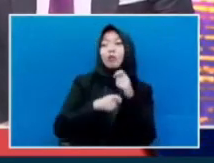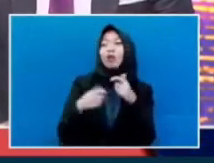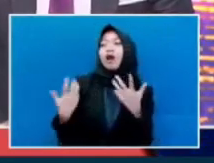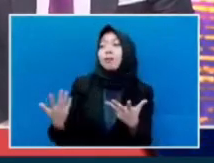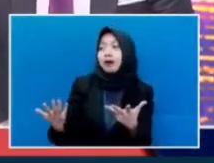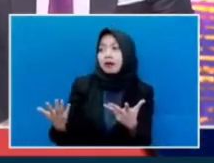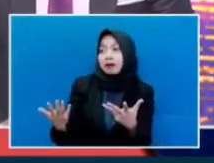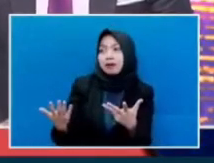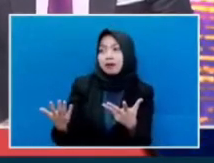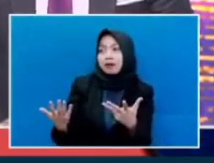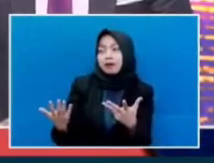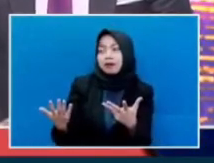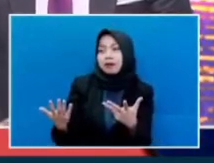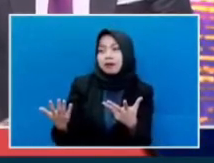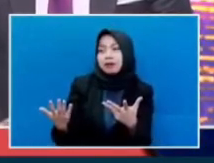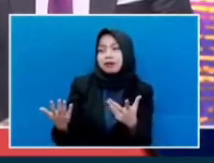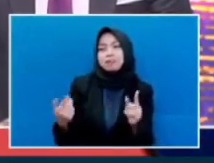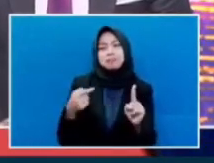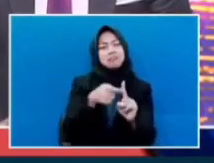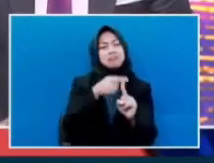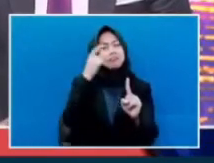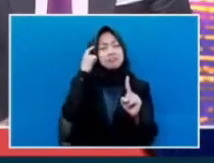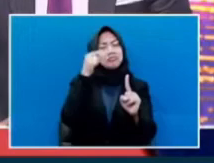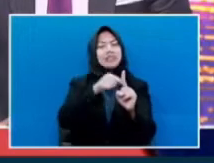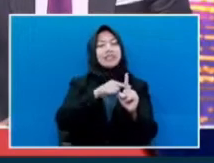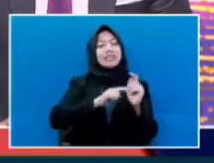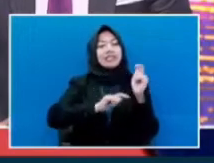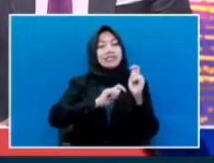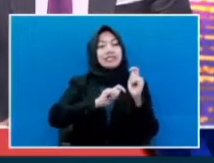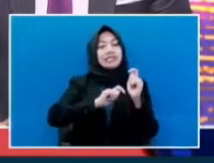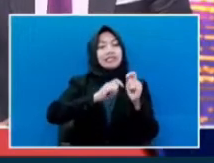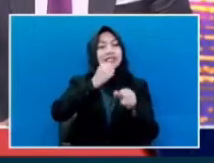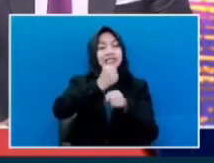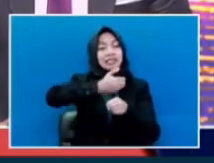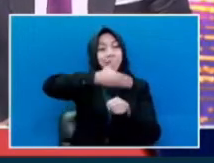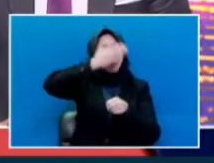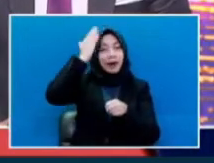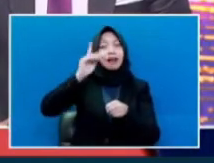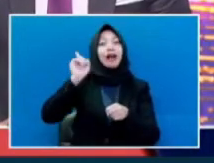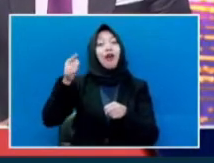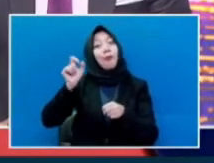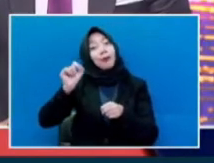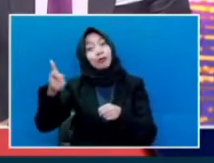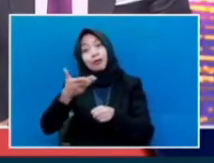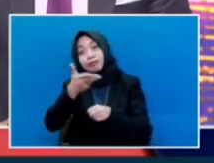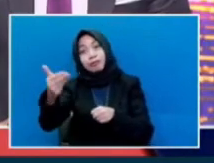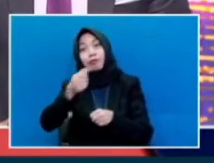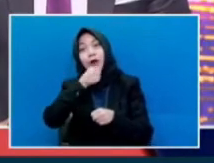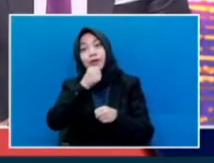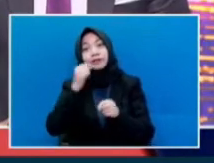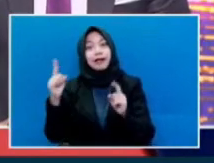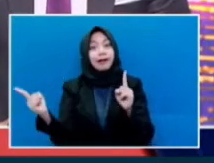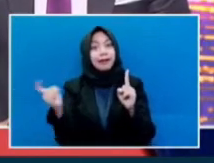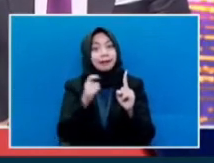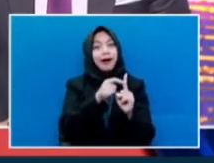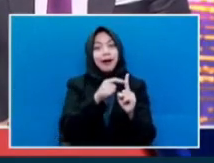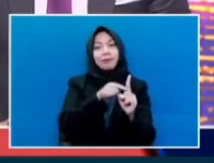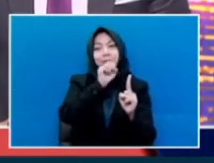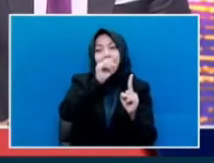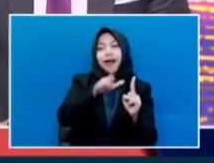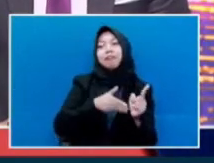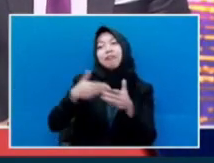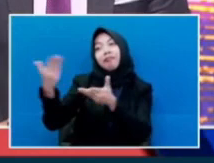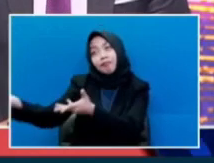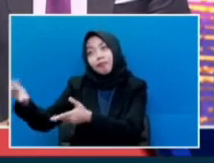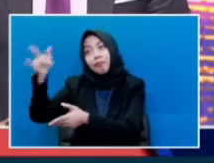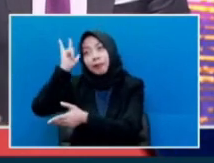ya kalau saya menebak responnya Mas Gibran kalaupun diwawancara besok ya itu kan terserahd eh terserah DPP itu